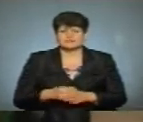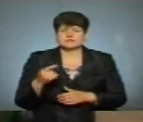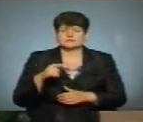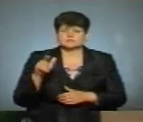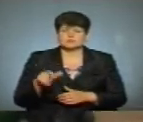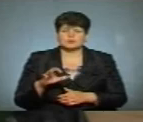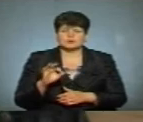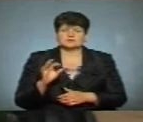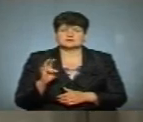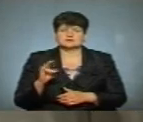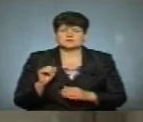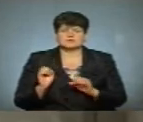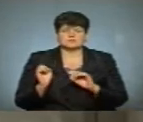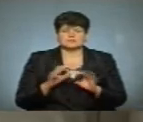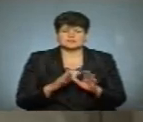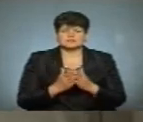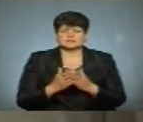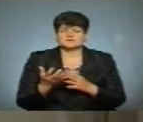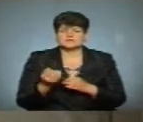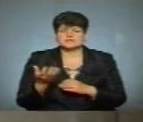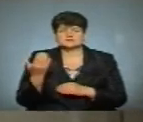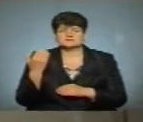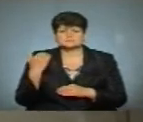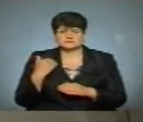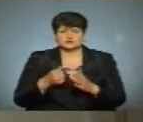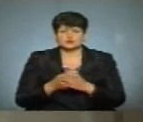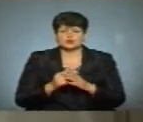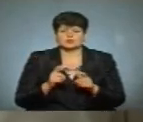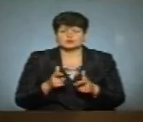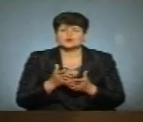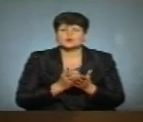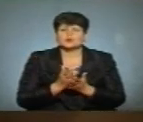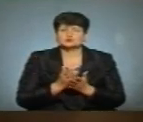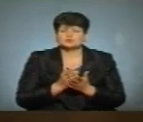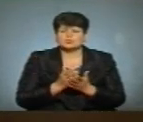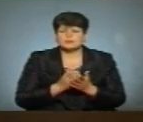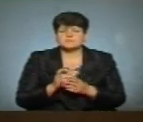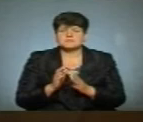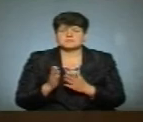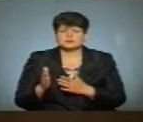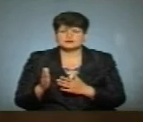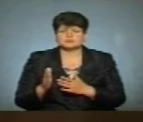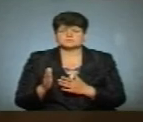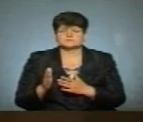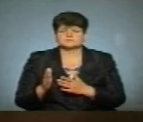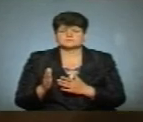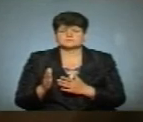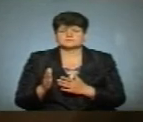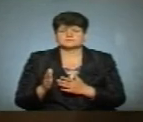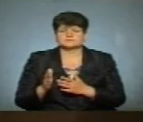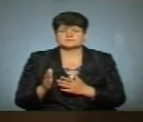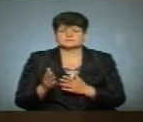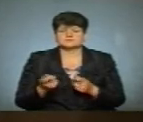Ольга Назарова повертає книги, які взяла ще до карантину. Її обслуговує бібліотекарка Наталія Білянська. Ольга